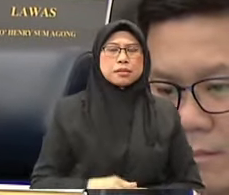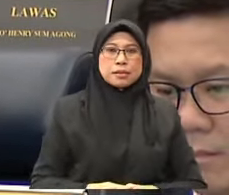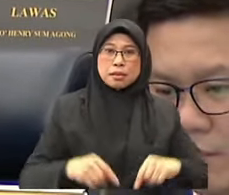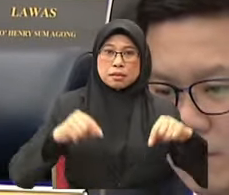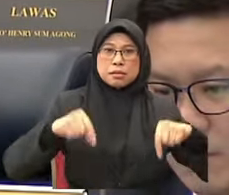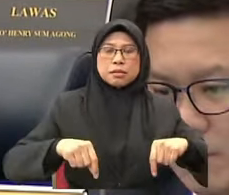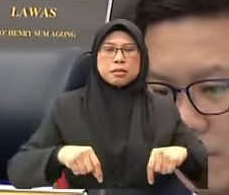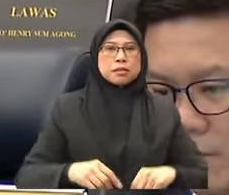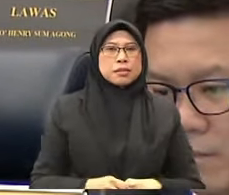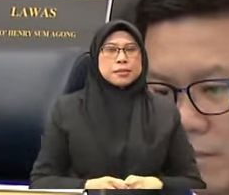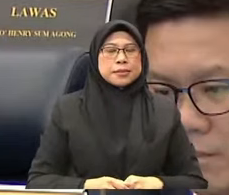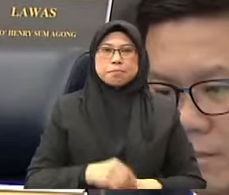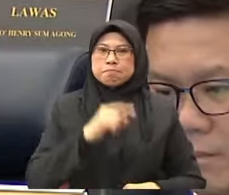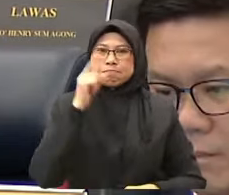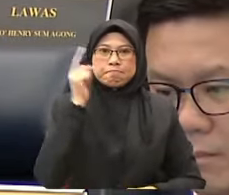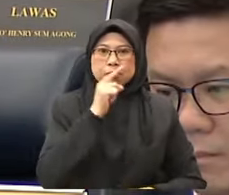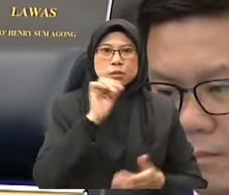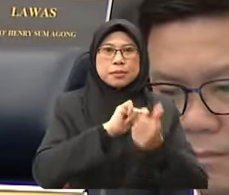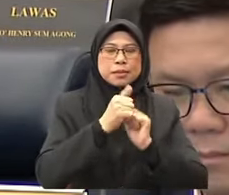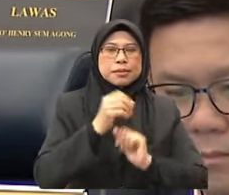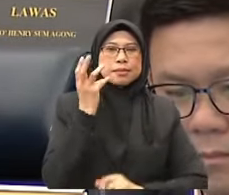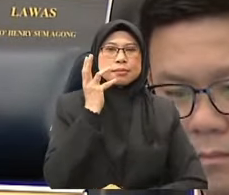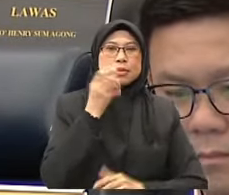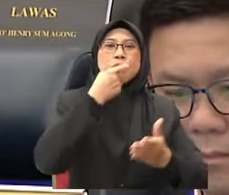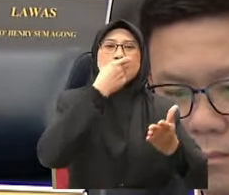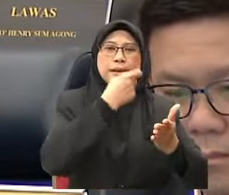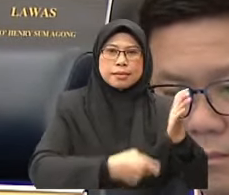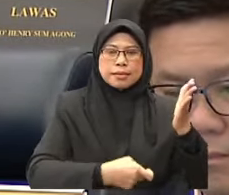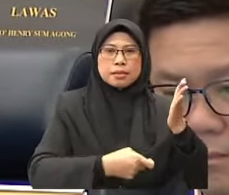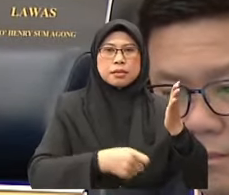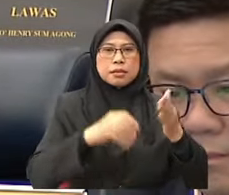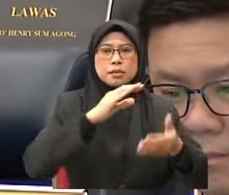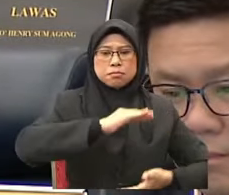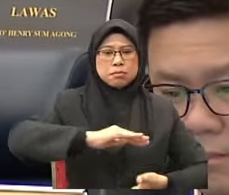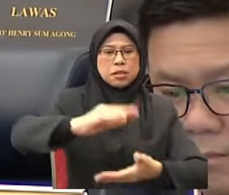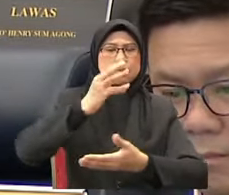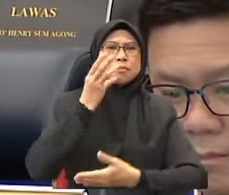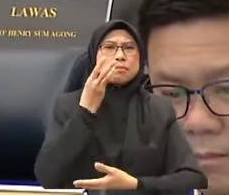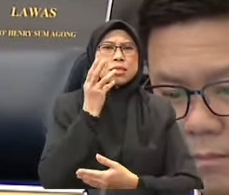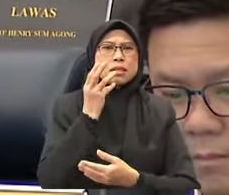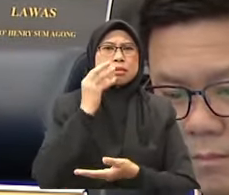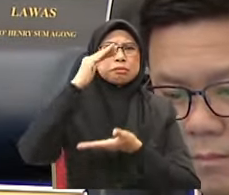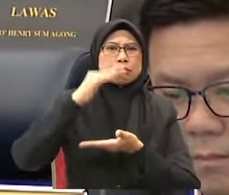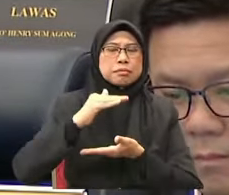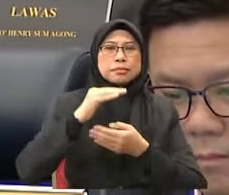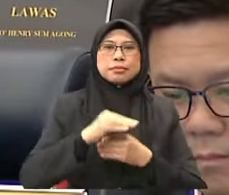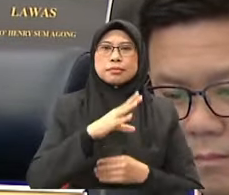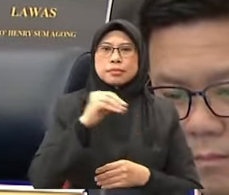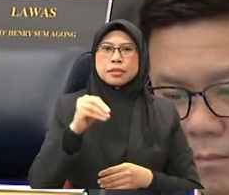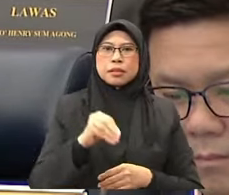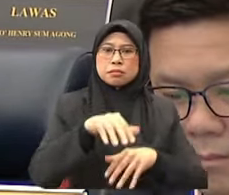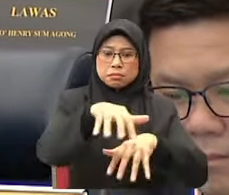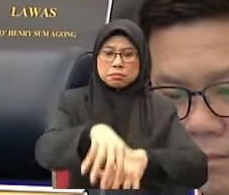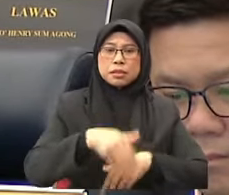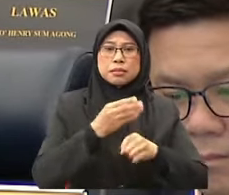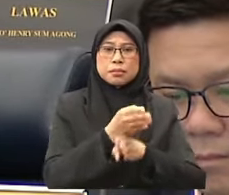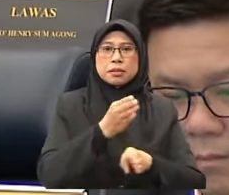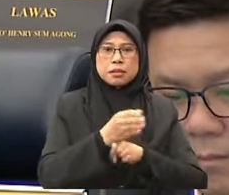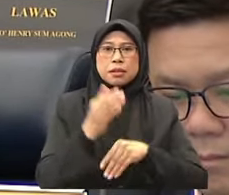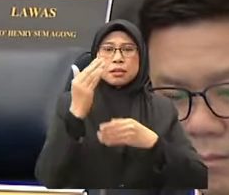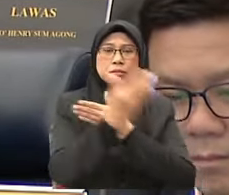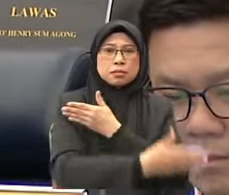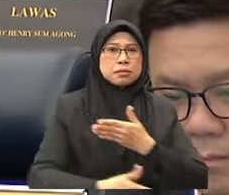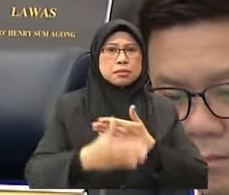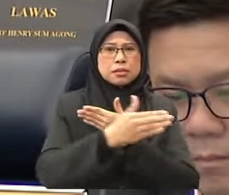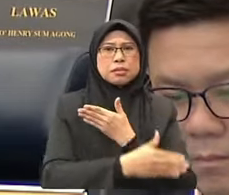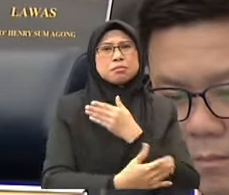ini, jelas betapa kritikalnya isu tentang masalah harga serta bekalan beras negara. Umumnya, sektor pertanian di negara kita ini masih